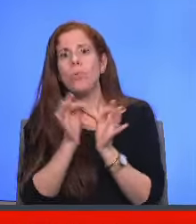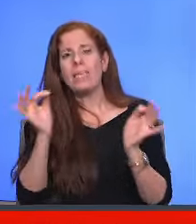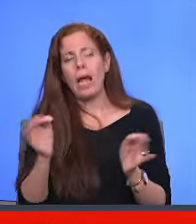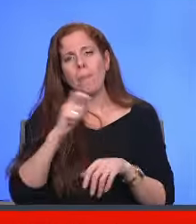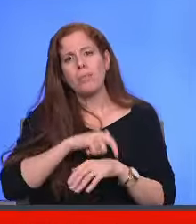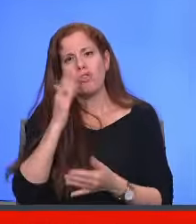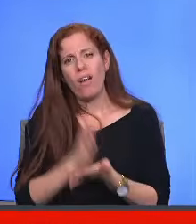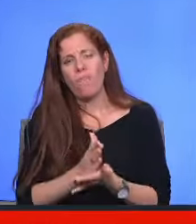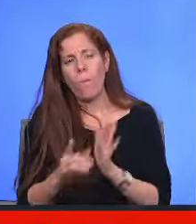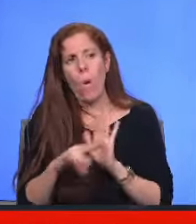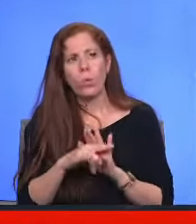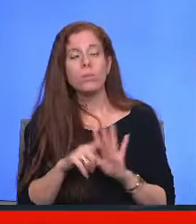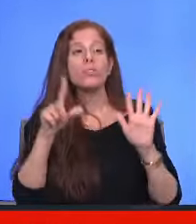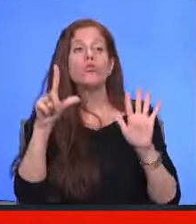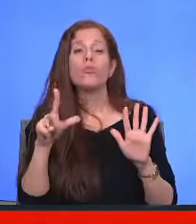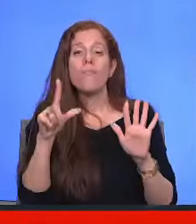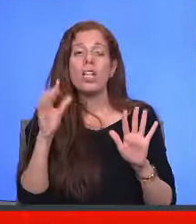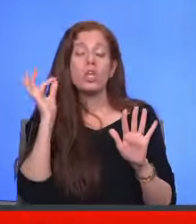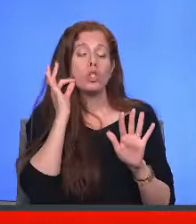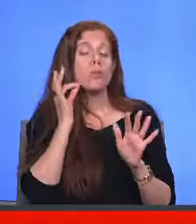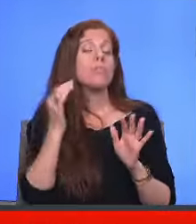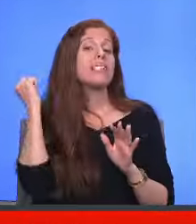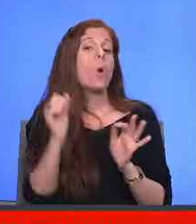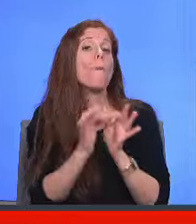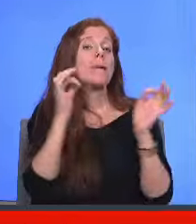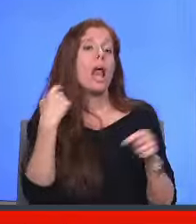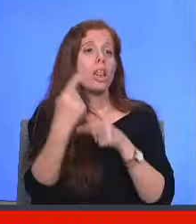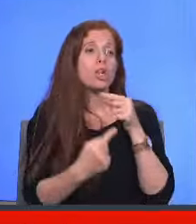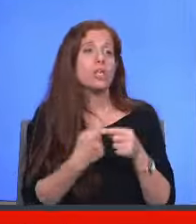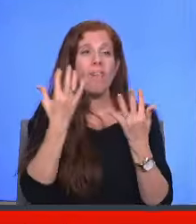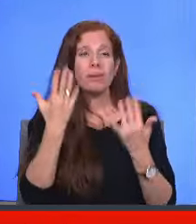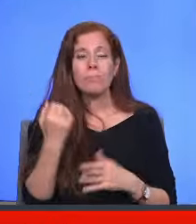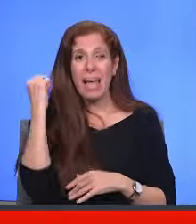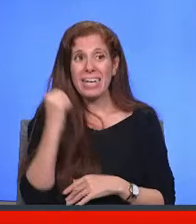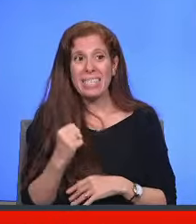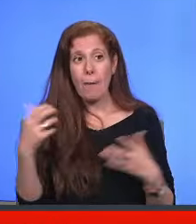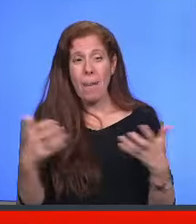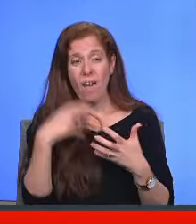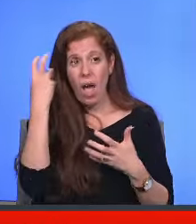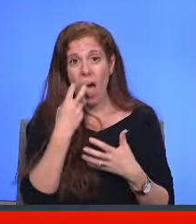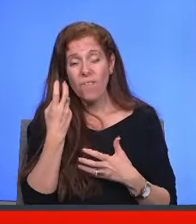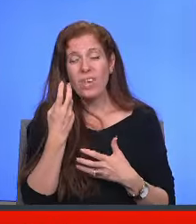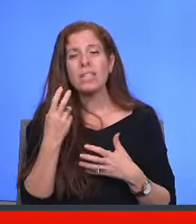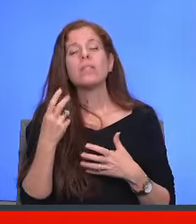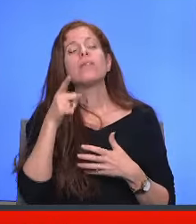שבע נשים נרצחו בישראל מאז תחילת השנה, ומספר הנרצחים בחברה הערבית מתחילת השנה עומד על